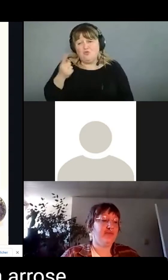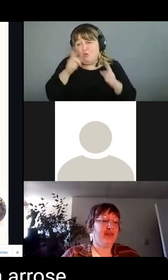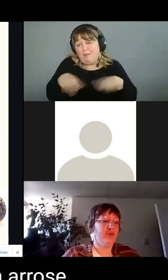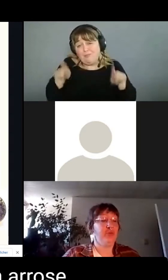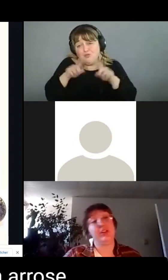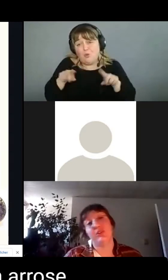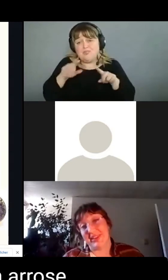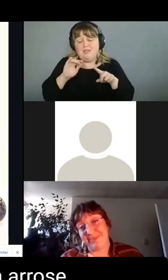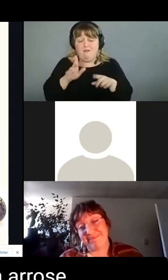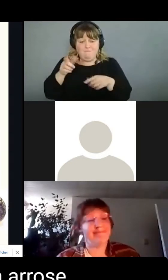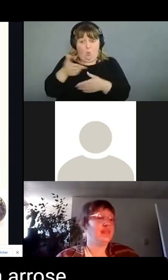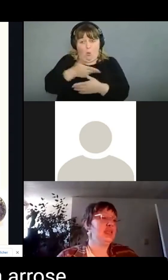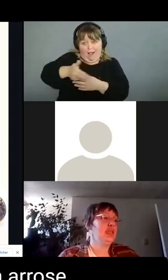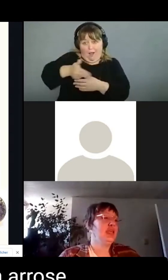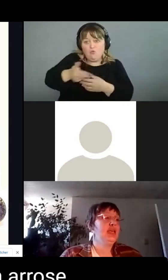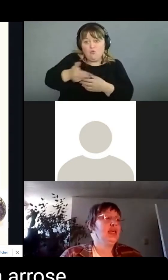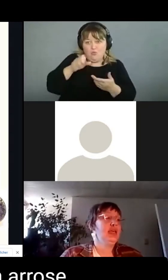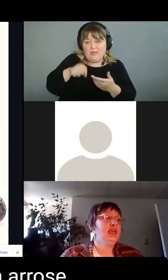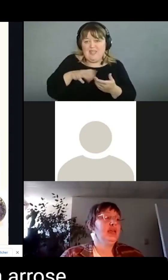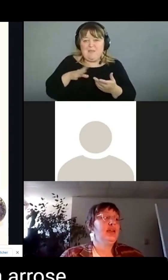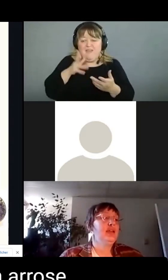qui ont soif, mais on ne veut pas les noyer.